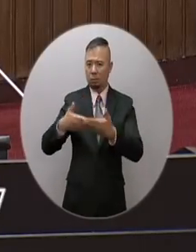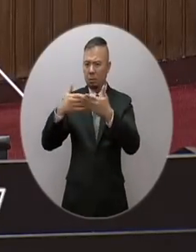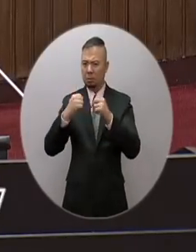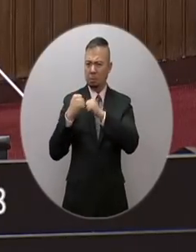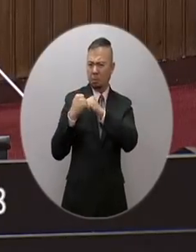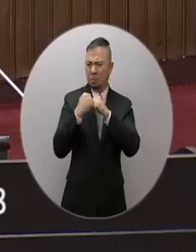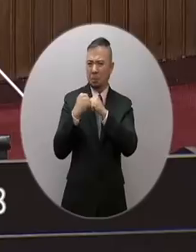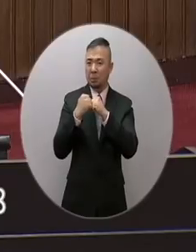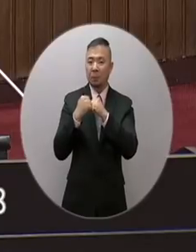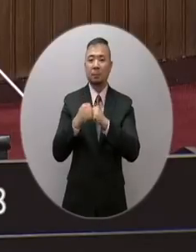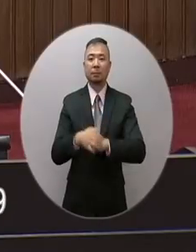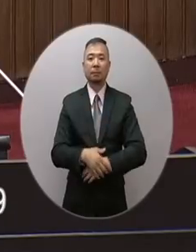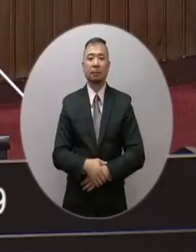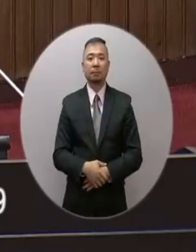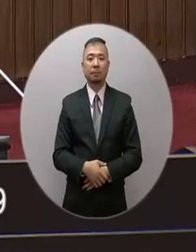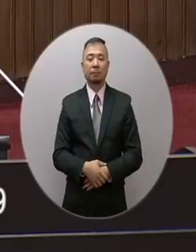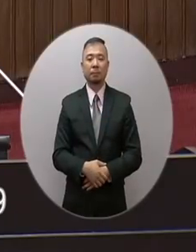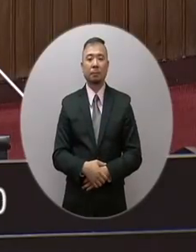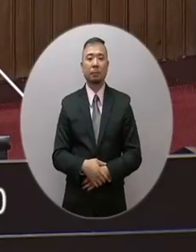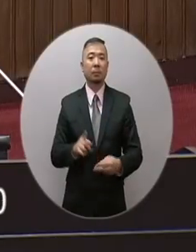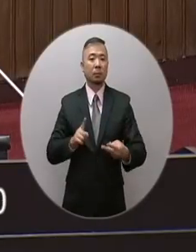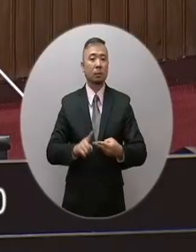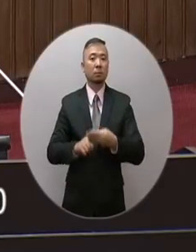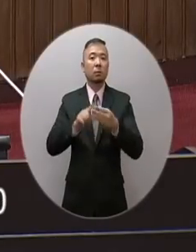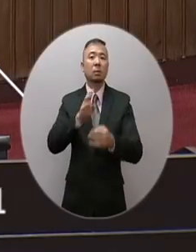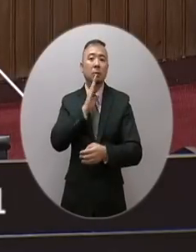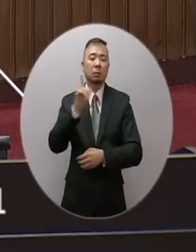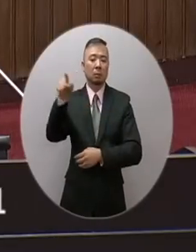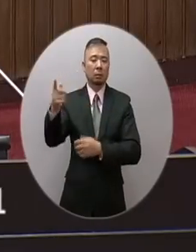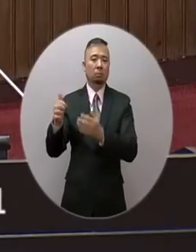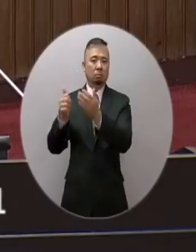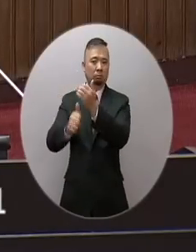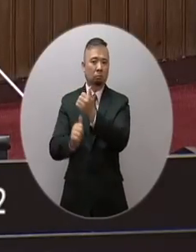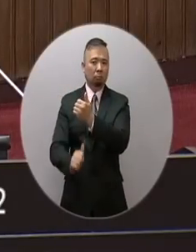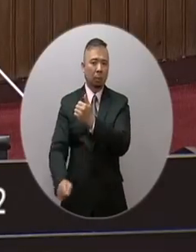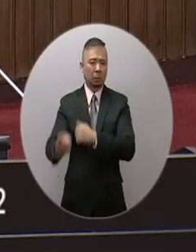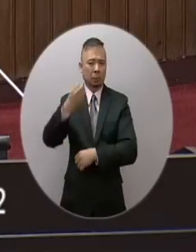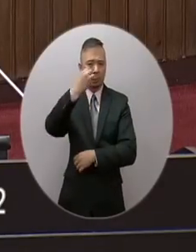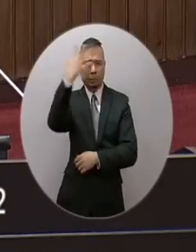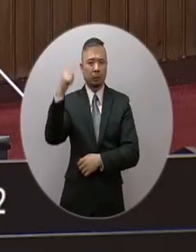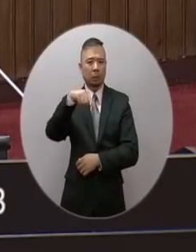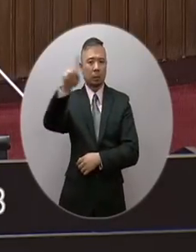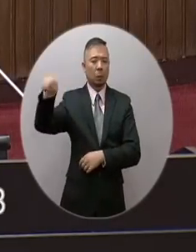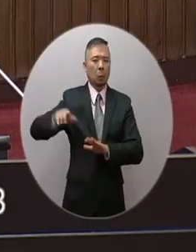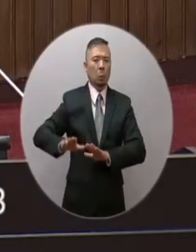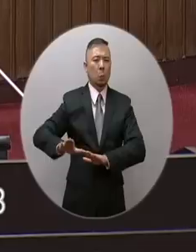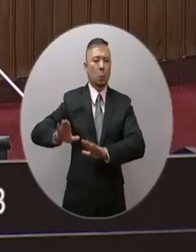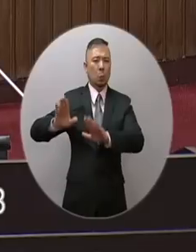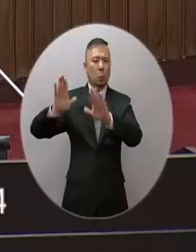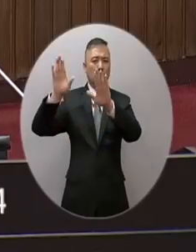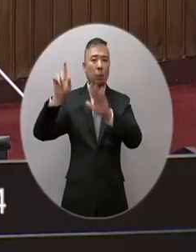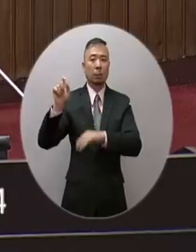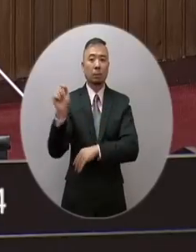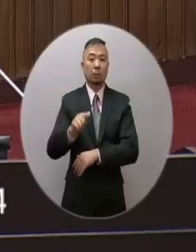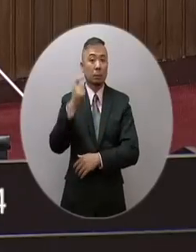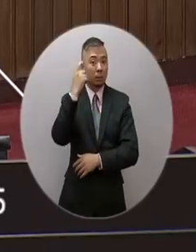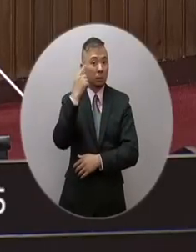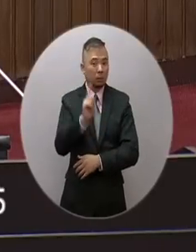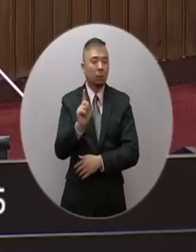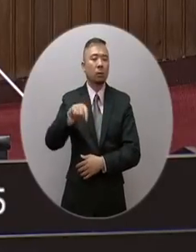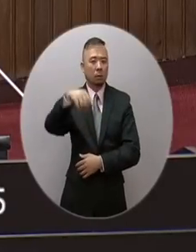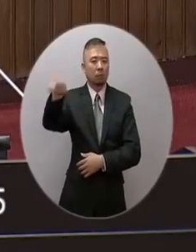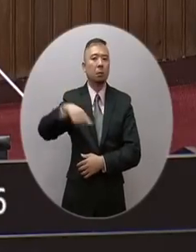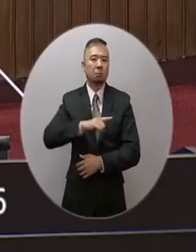上取决于大陆自身发展进步。所以由此可以看出，大陆已经充分认识